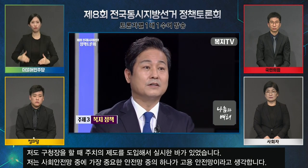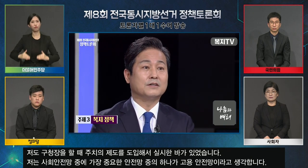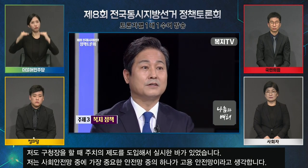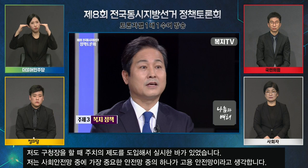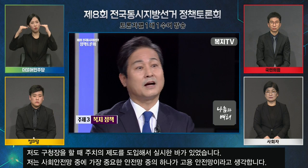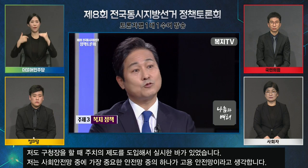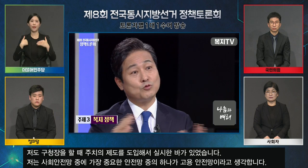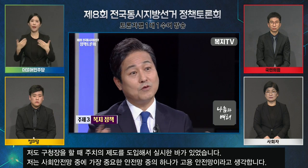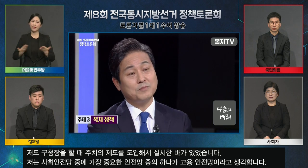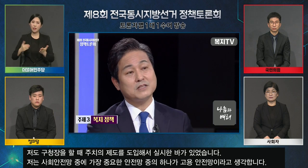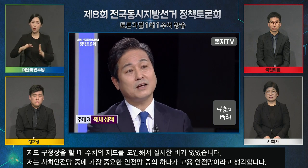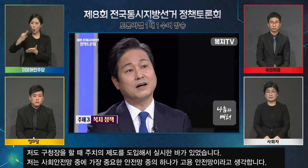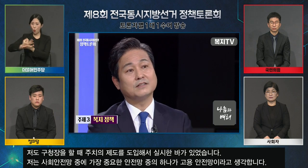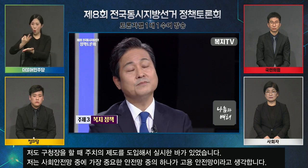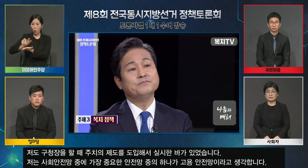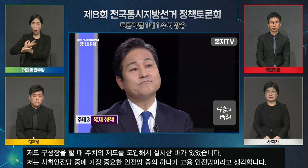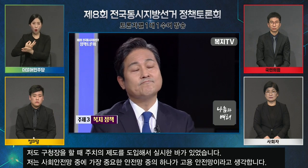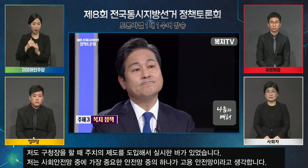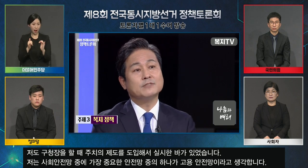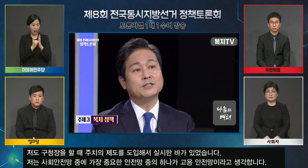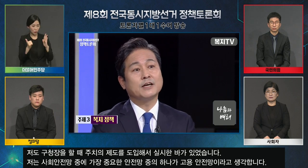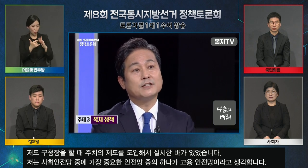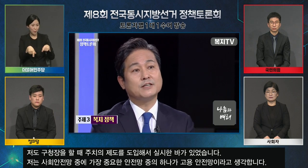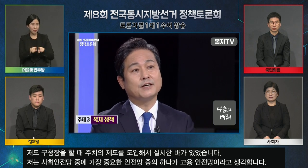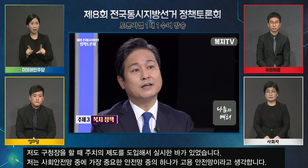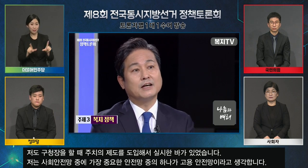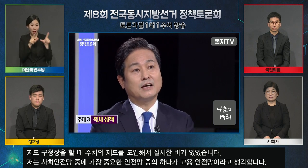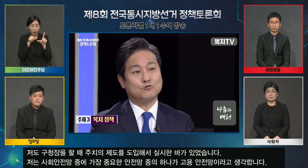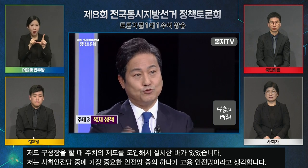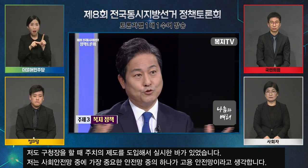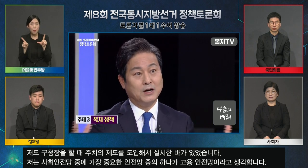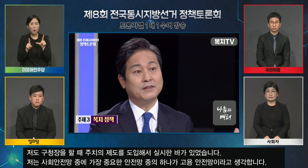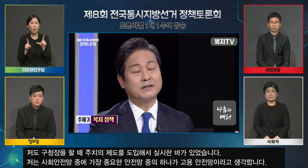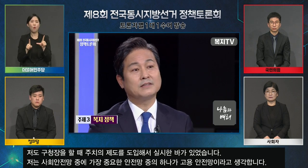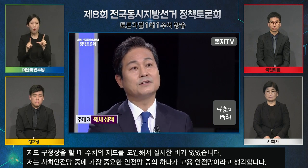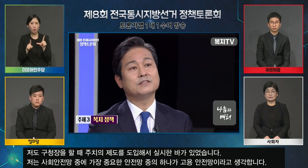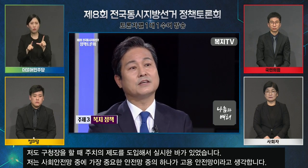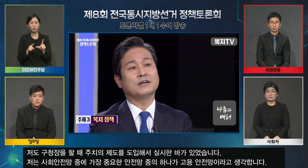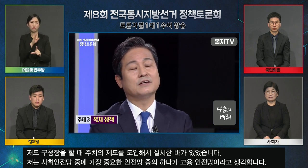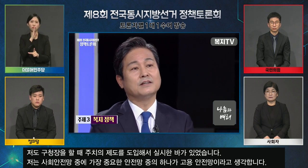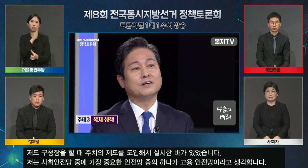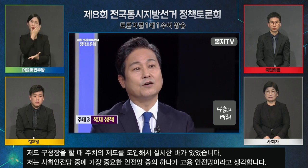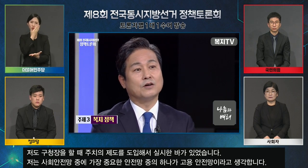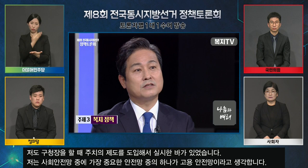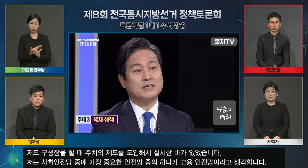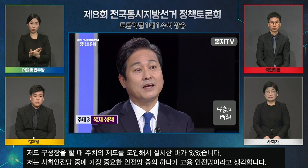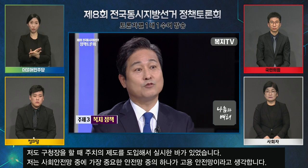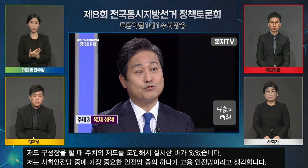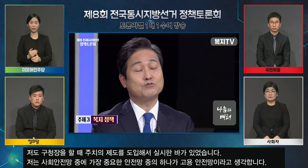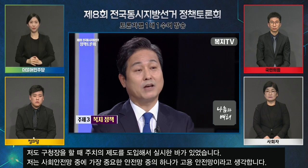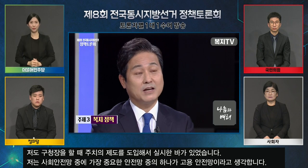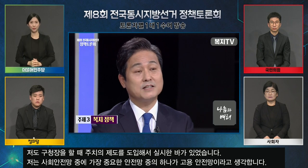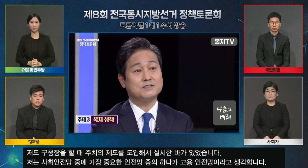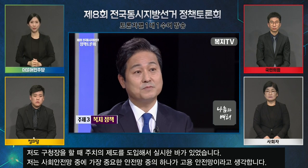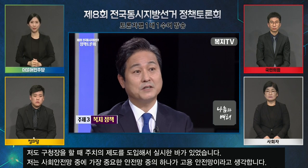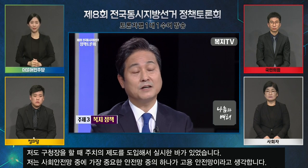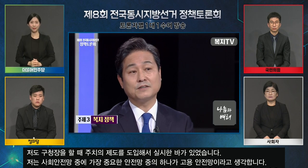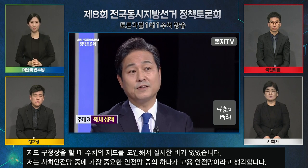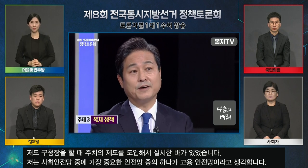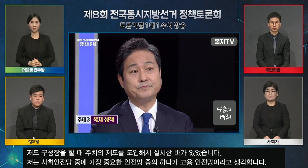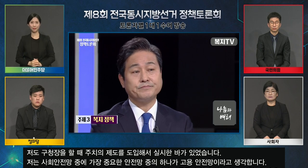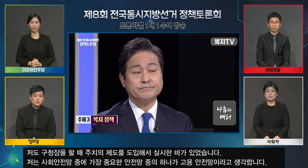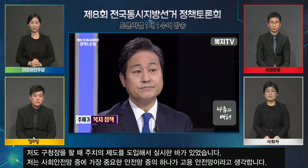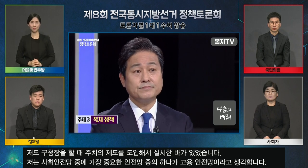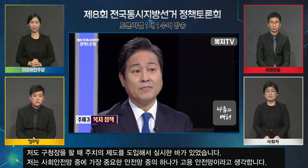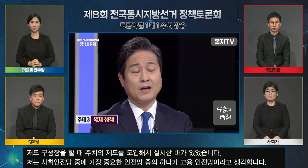가족들과 함께 살아가는 이런 게 중요한 생애의 주기 중에 하나지 않습니까?